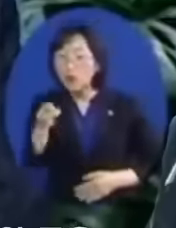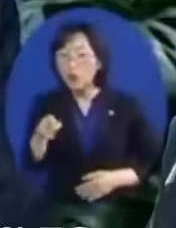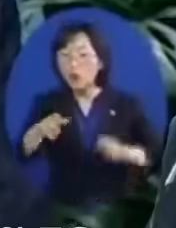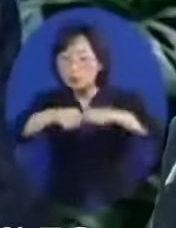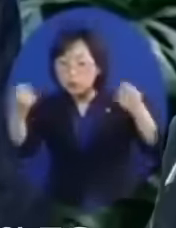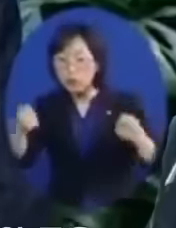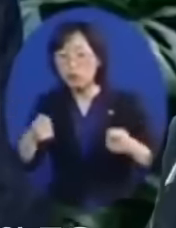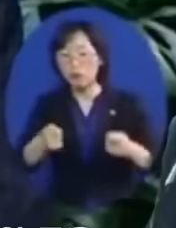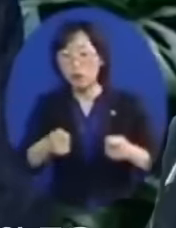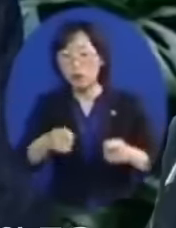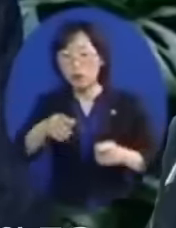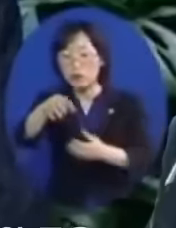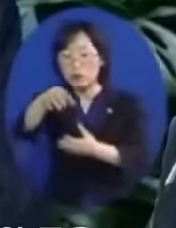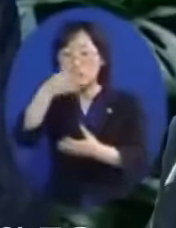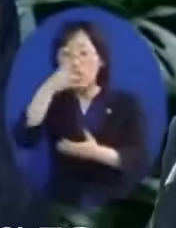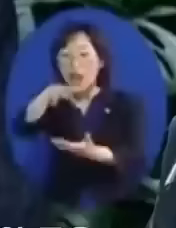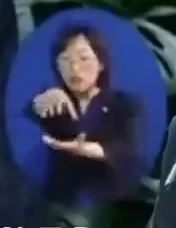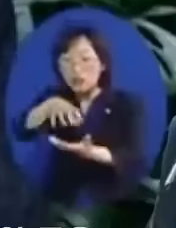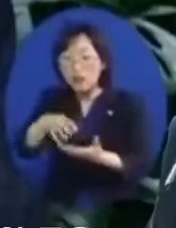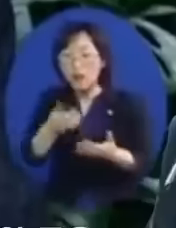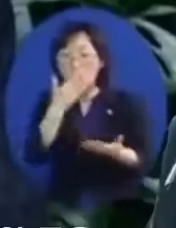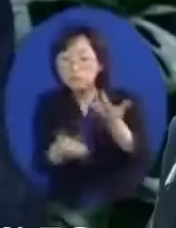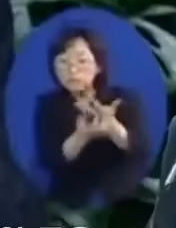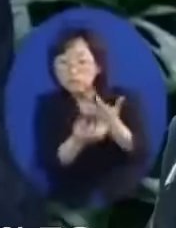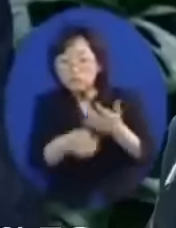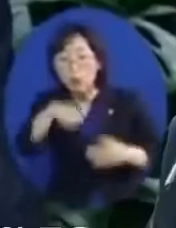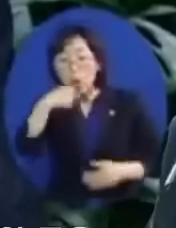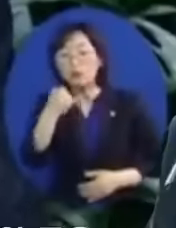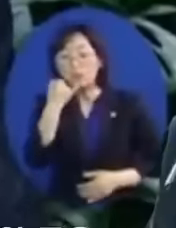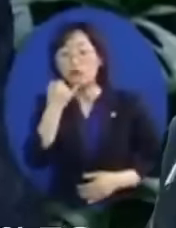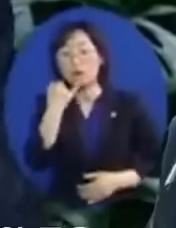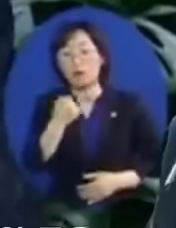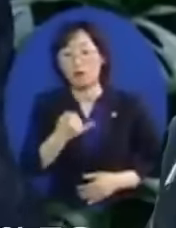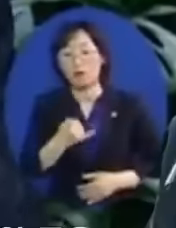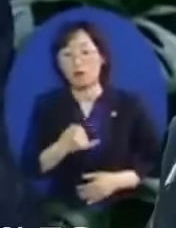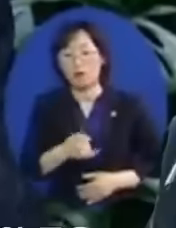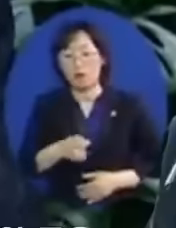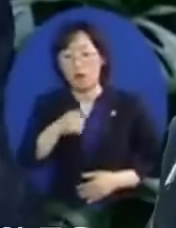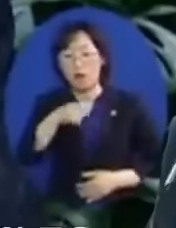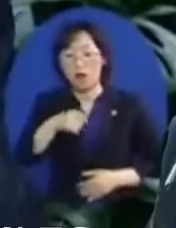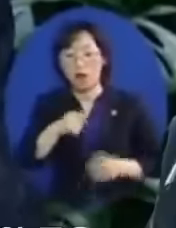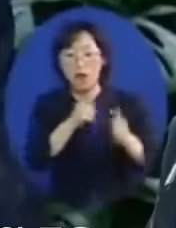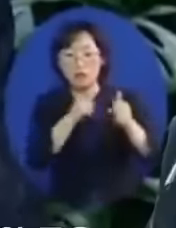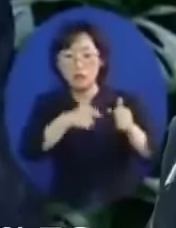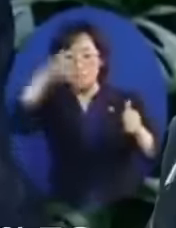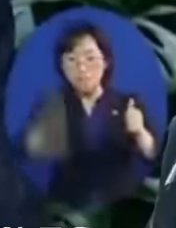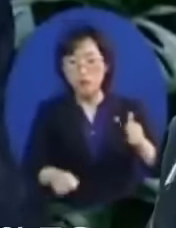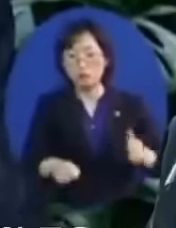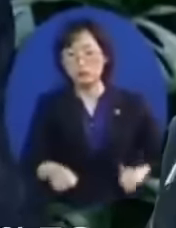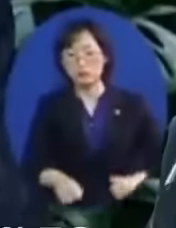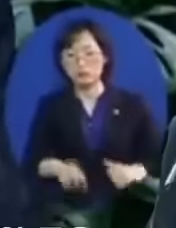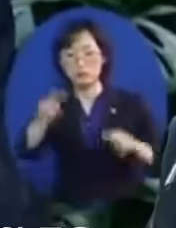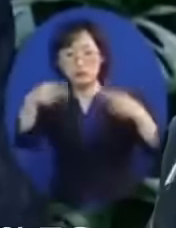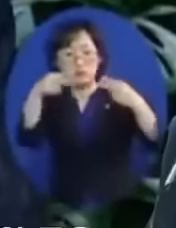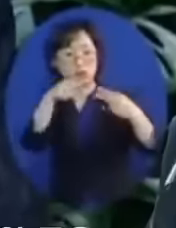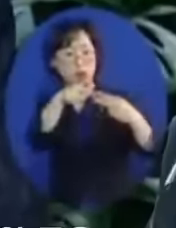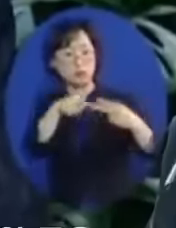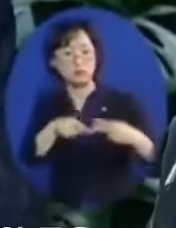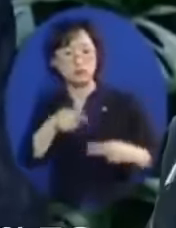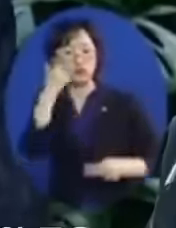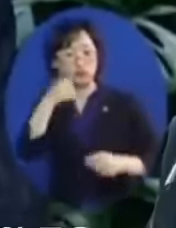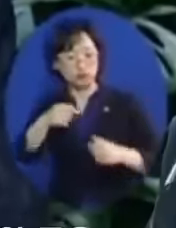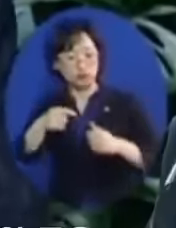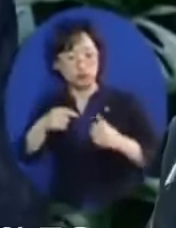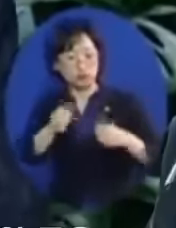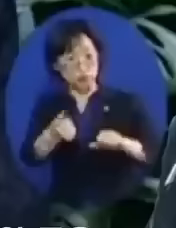찧어서 밥을 해먹으면 어떻습니까? 아이 숟가락을 탁 놓으면서 저를 정면으로 보고서 누구를 죽이려고 그런 소리